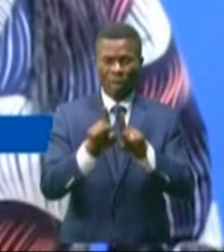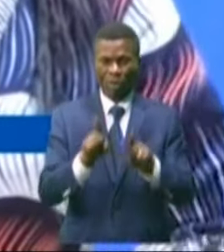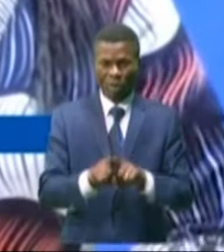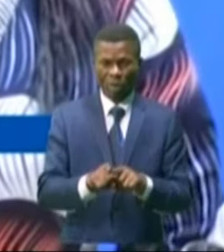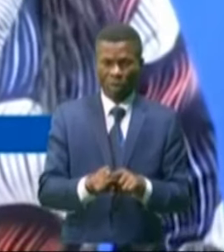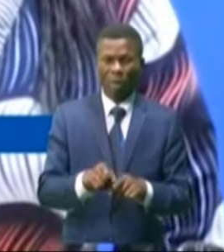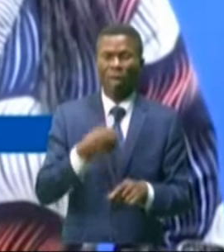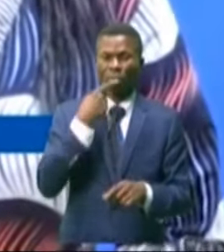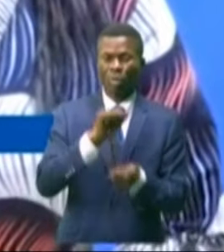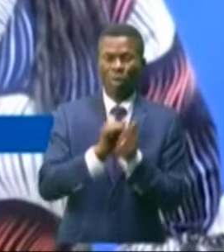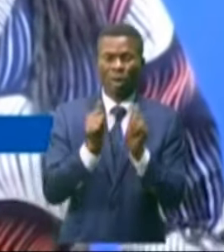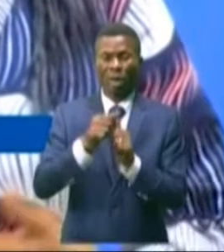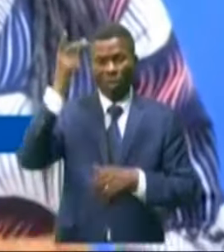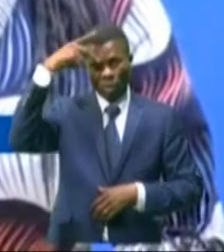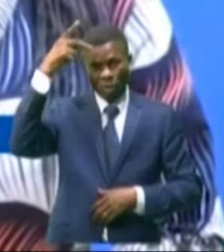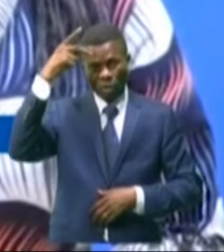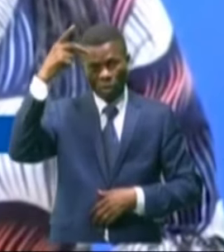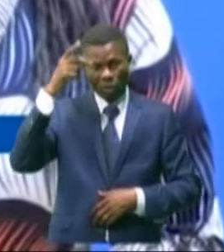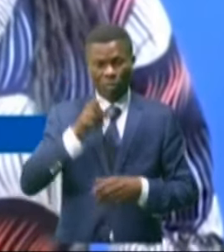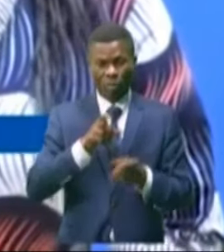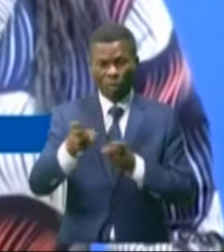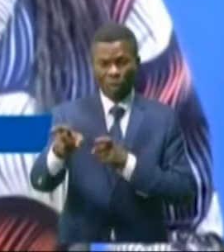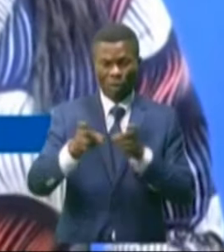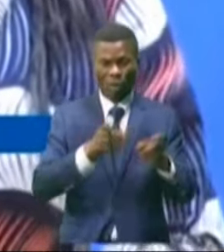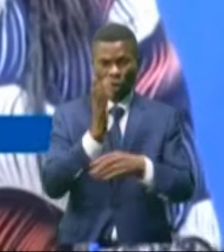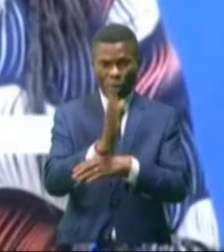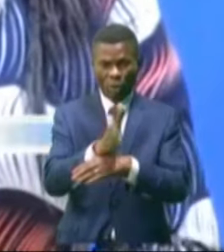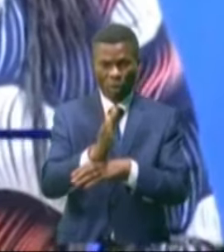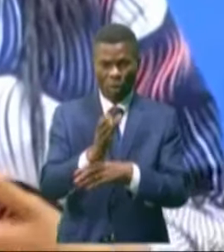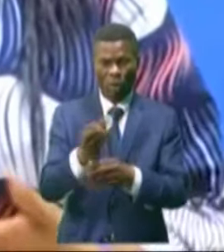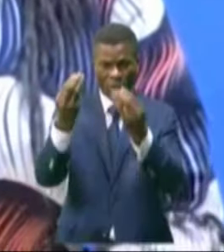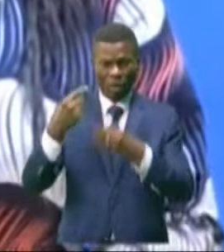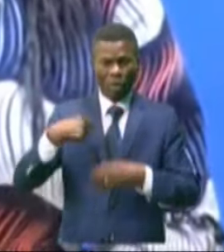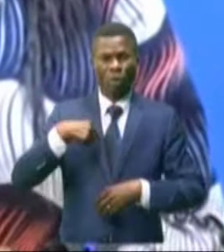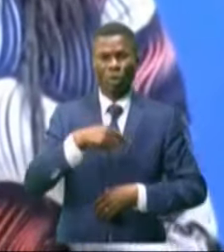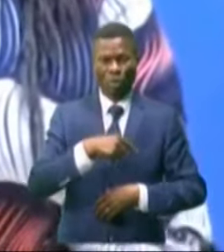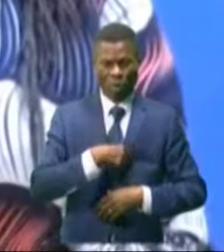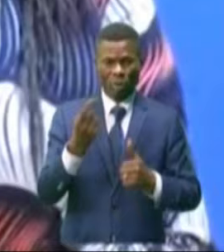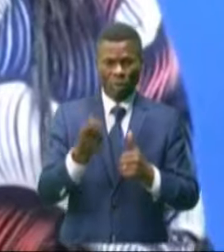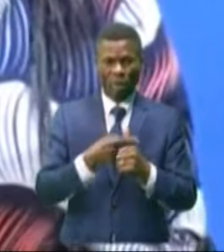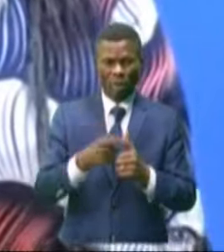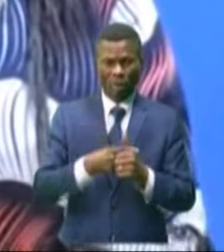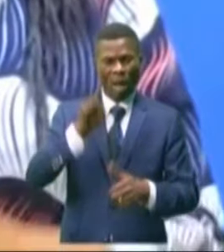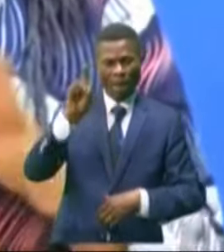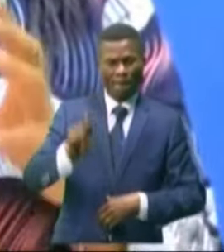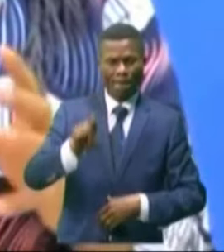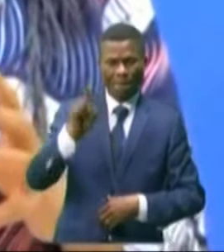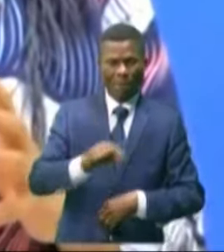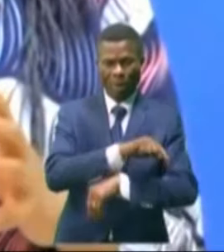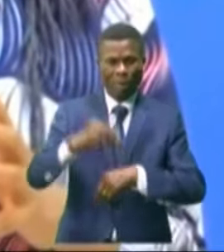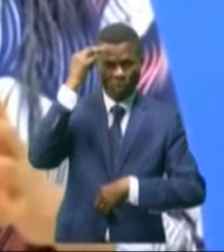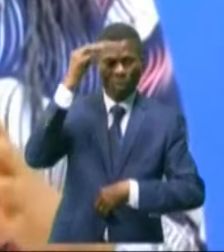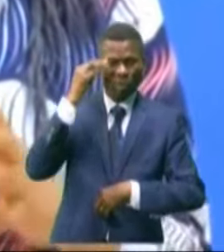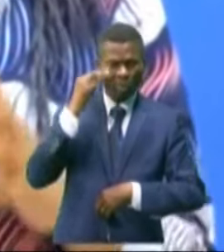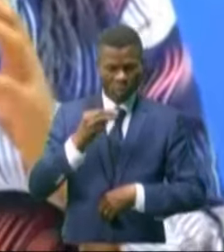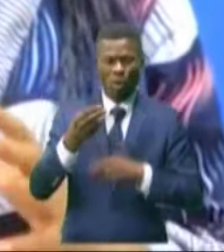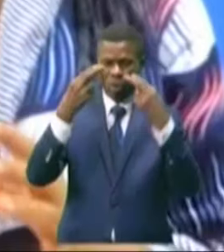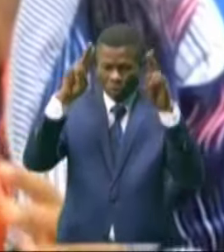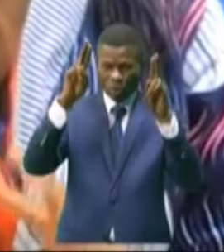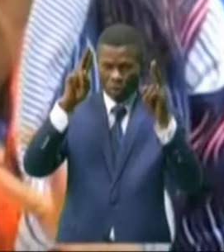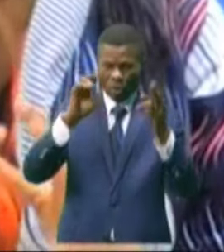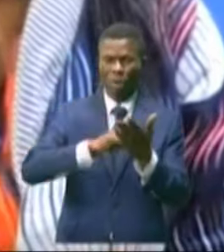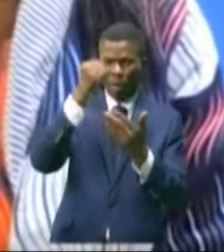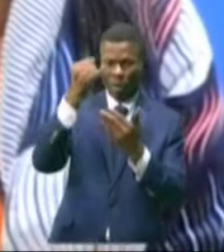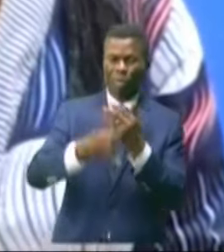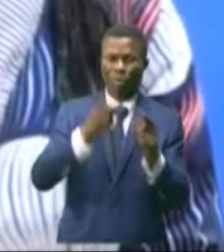réunion politique où les orientations nous ont été données et surtout le besoin du ministère pour arriver à cette finalité